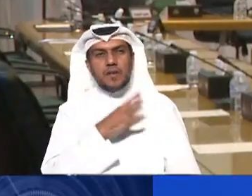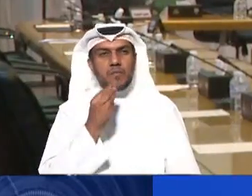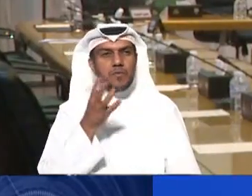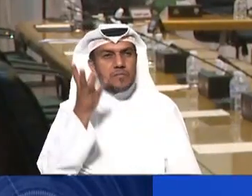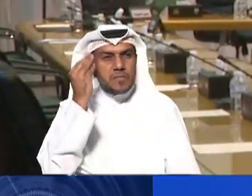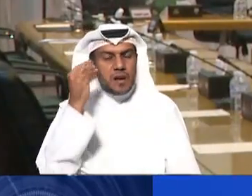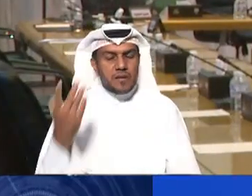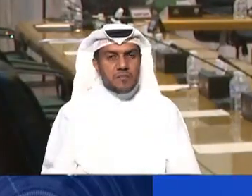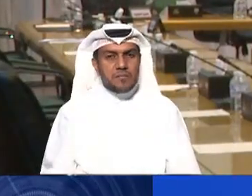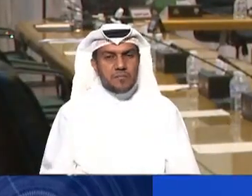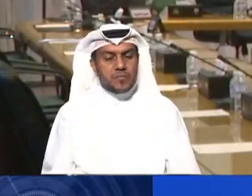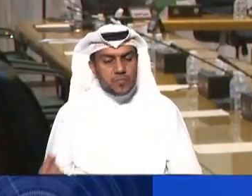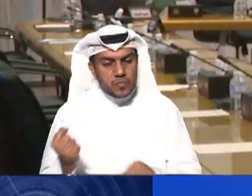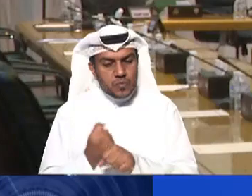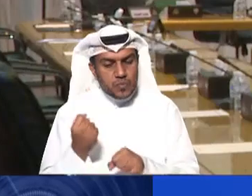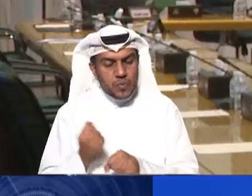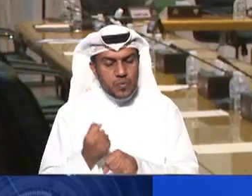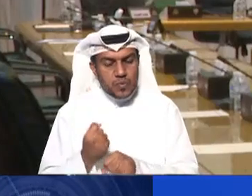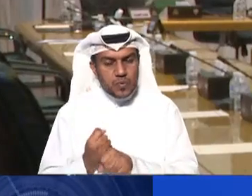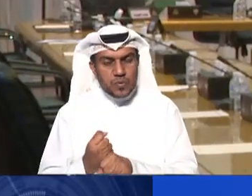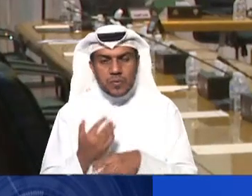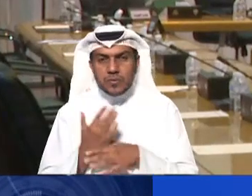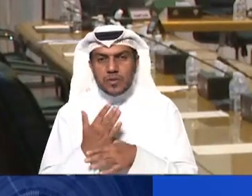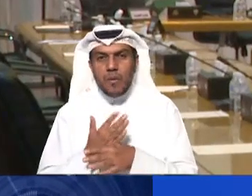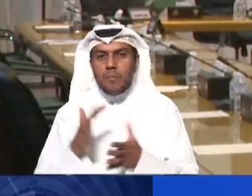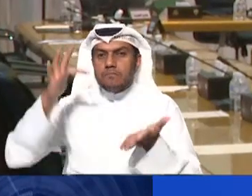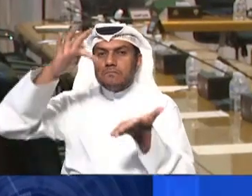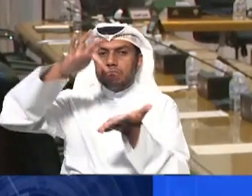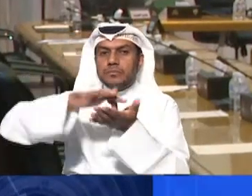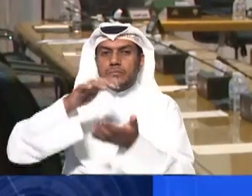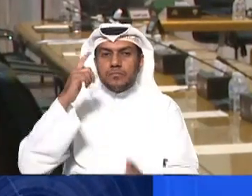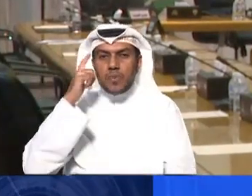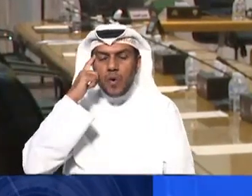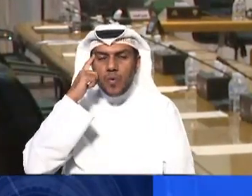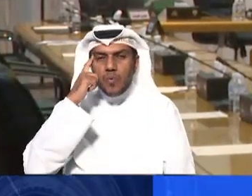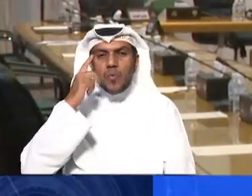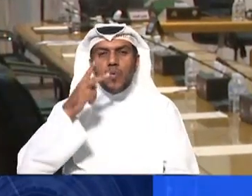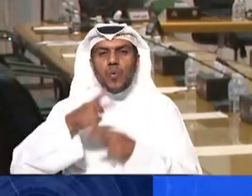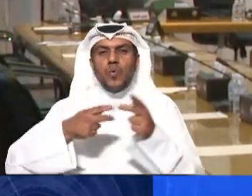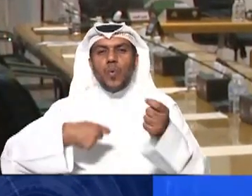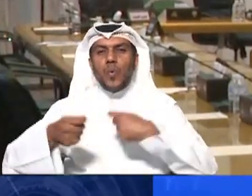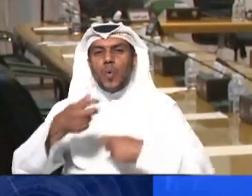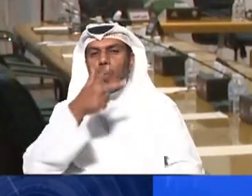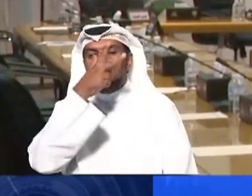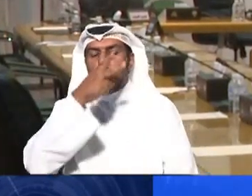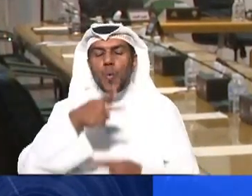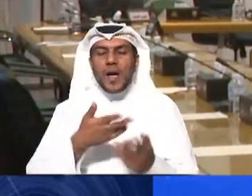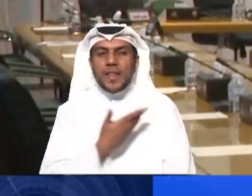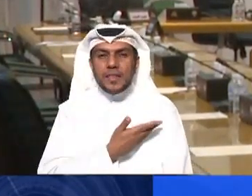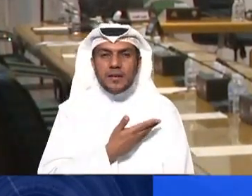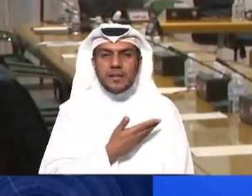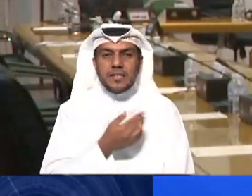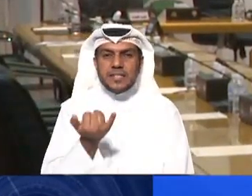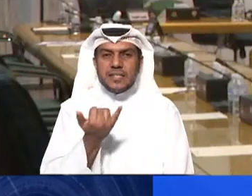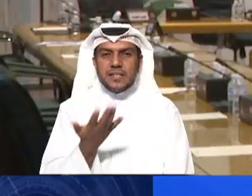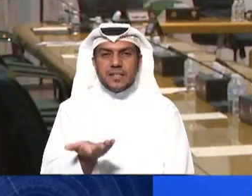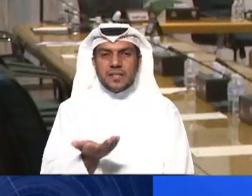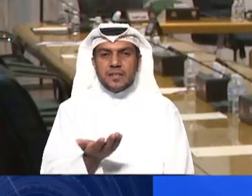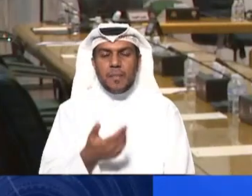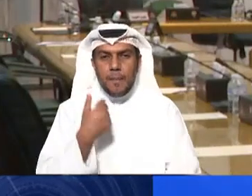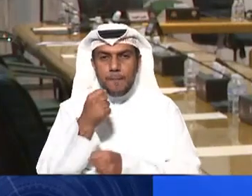يعني فاعلة، وخاصة بأنه هو امتداد لمنطقة أسواق المباركية. فالبلدية طلبت هذا